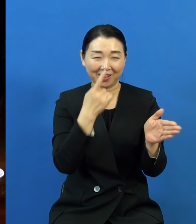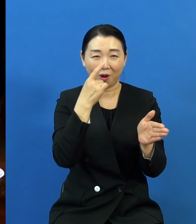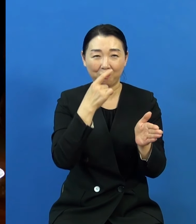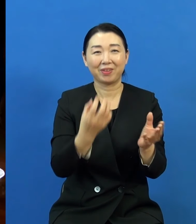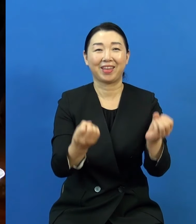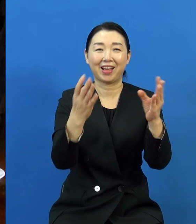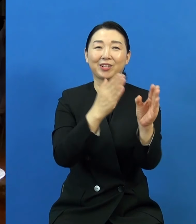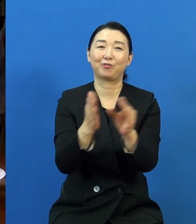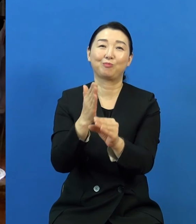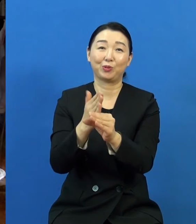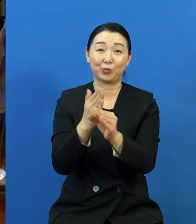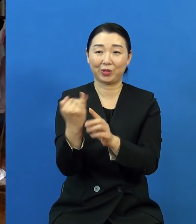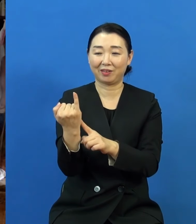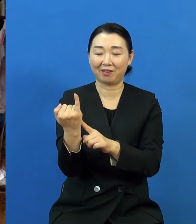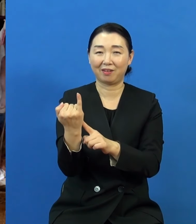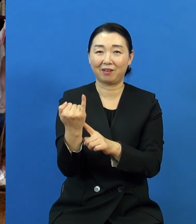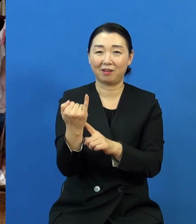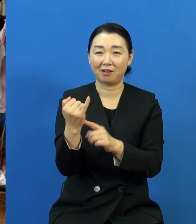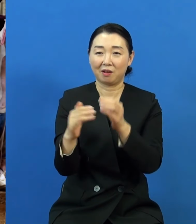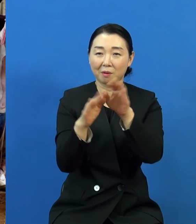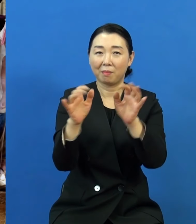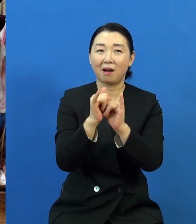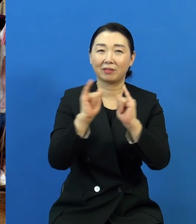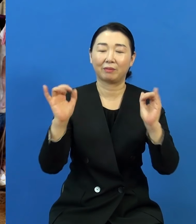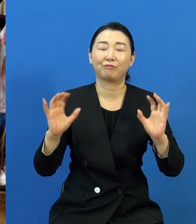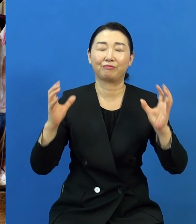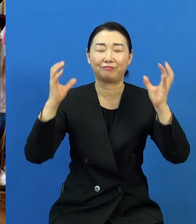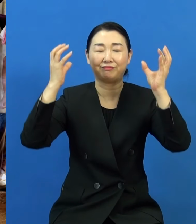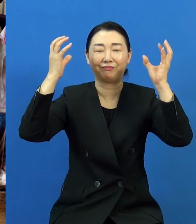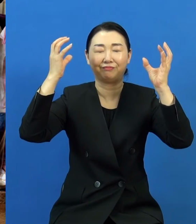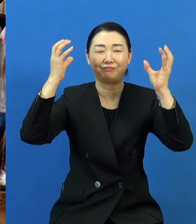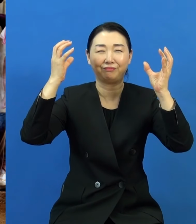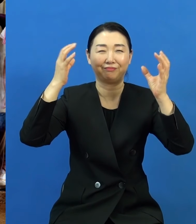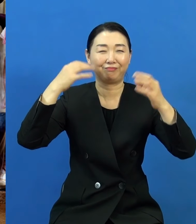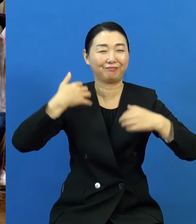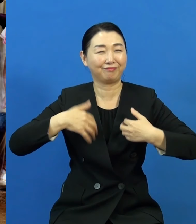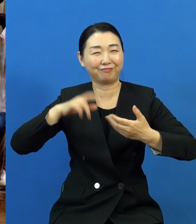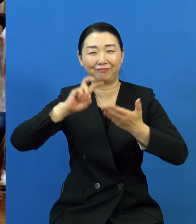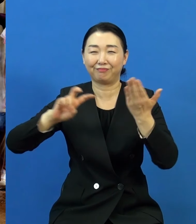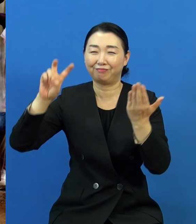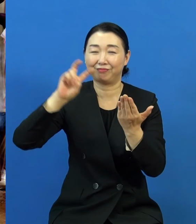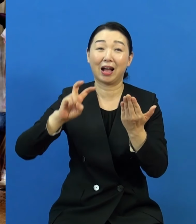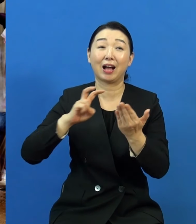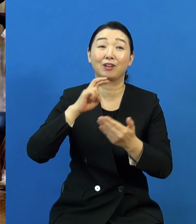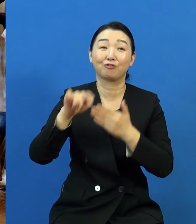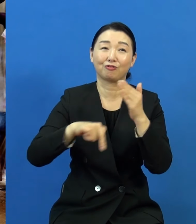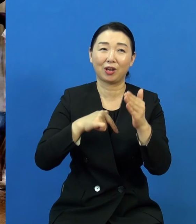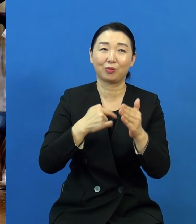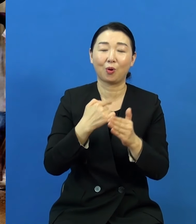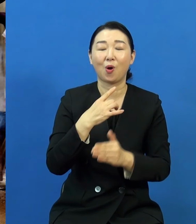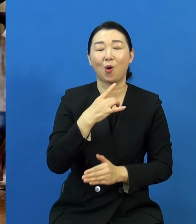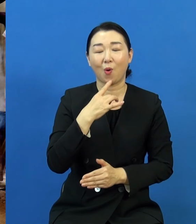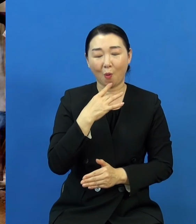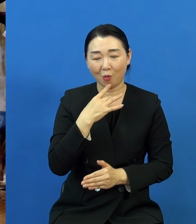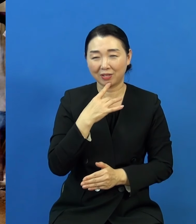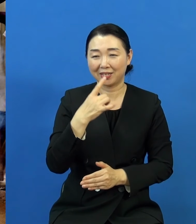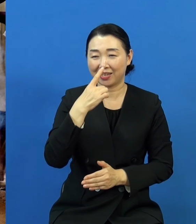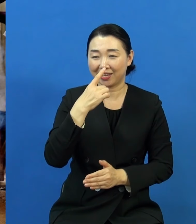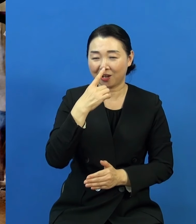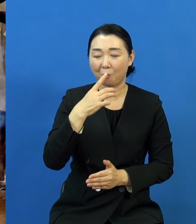그 여인은 마을 사람들의 환호와 함성에도 불구하고 오로지 그 커피를 볶는